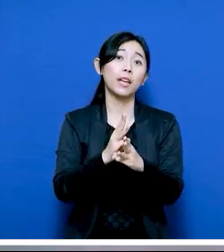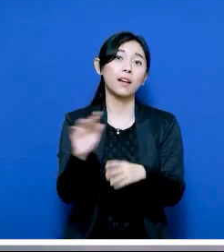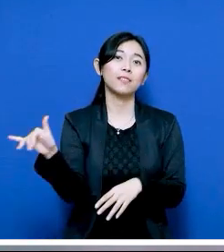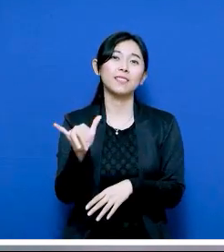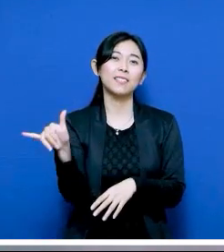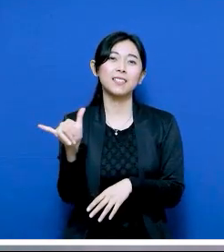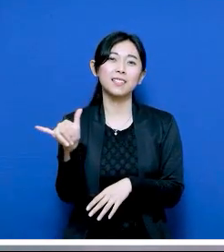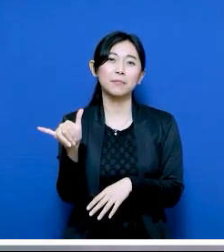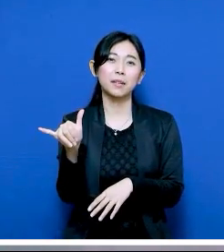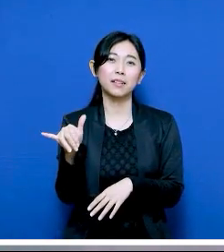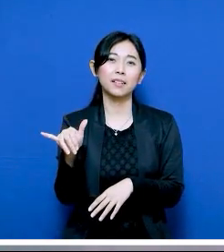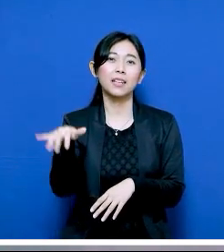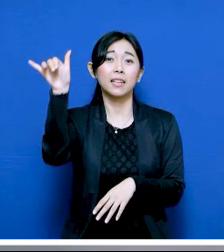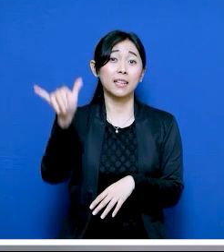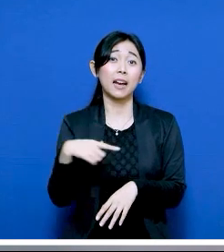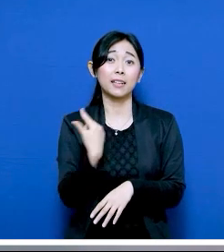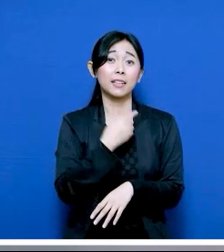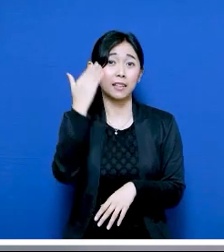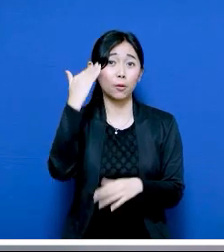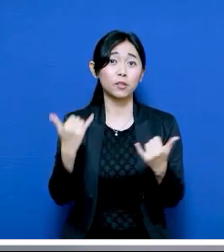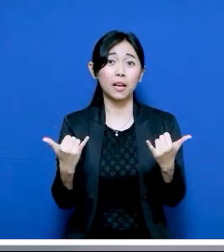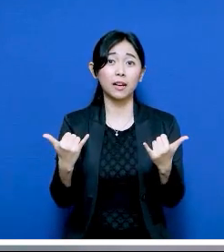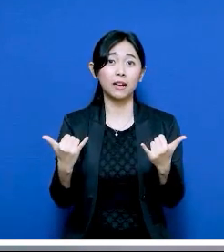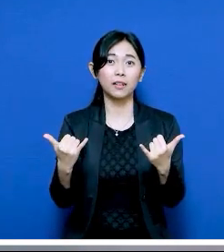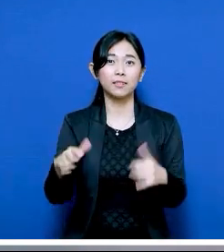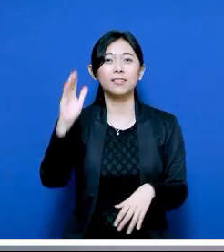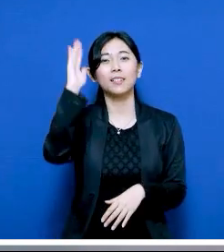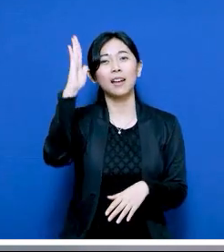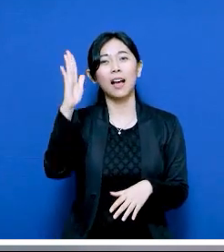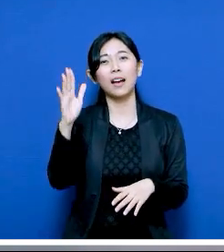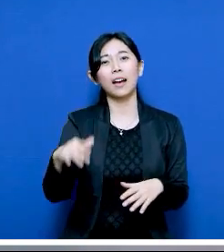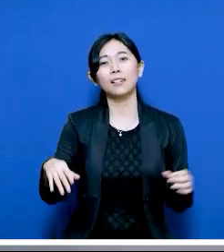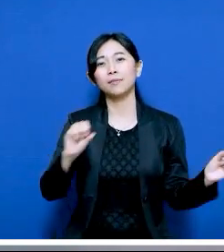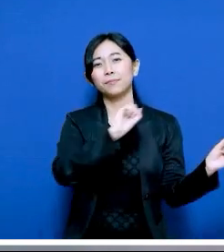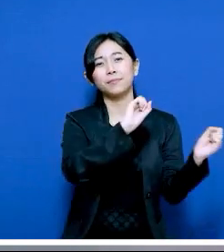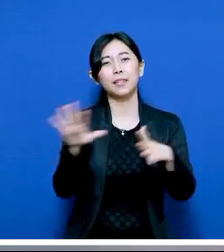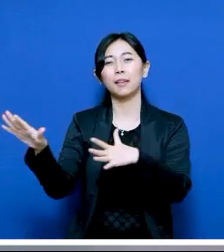seperti yang kita kenal sekarang akan berlalu.